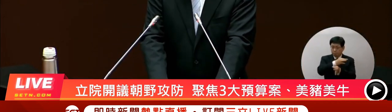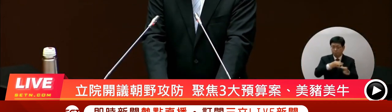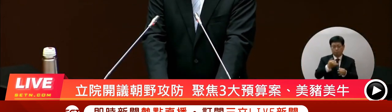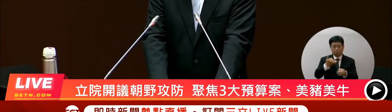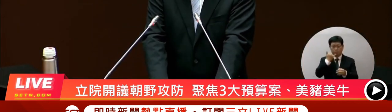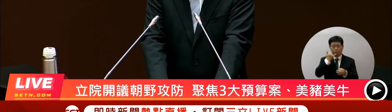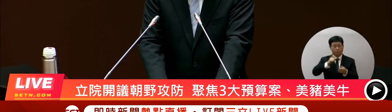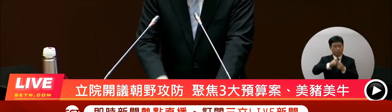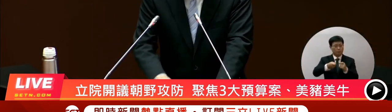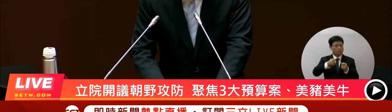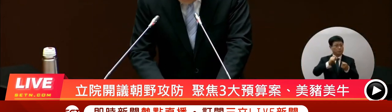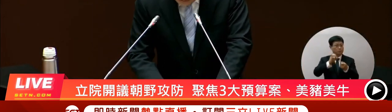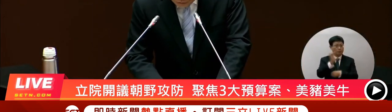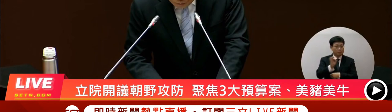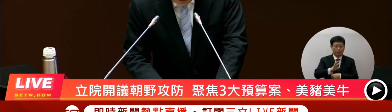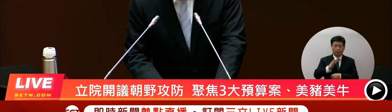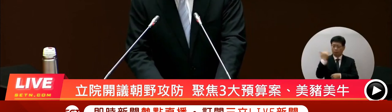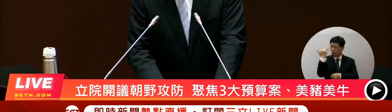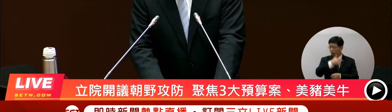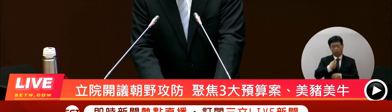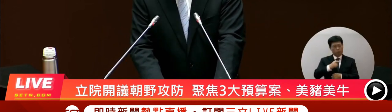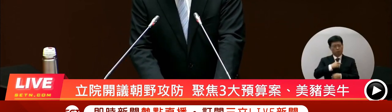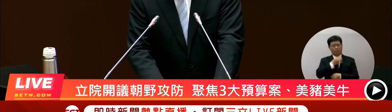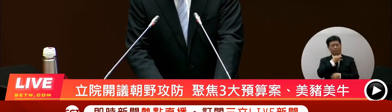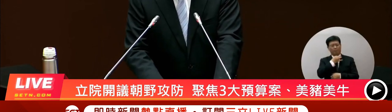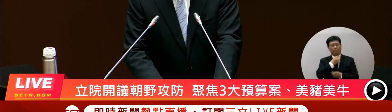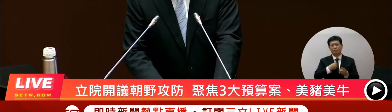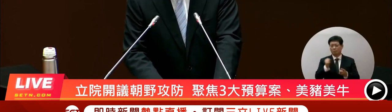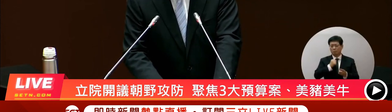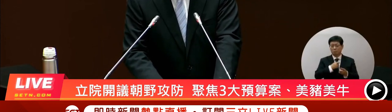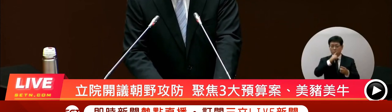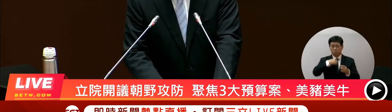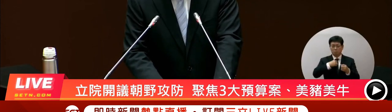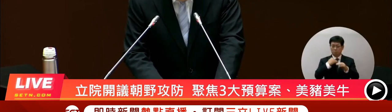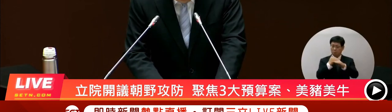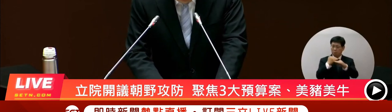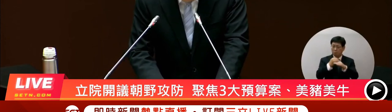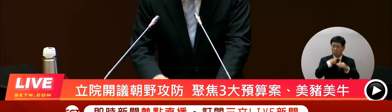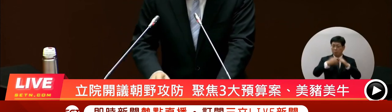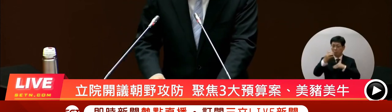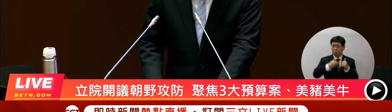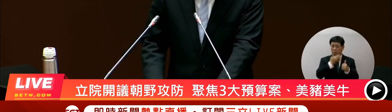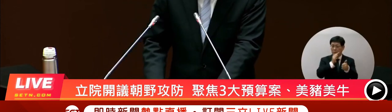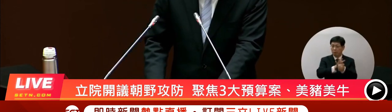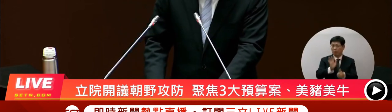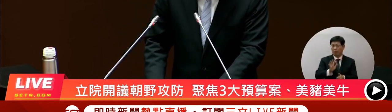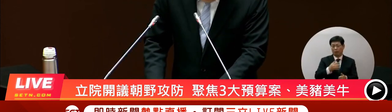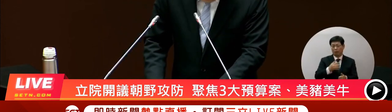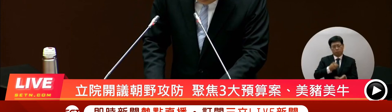免除关税，但我们又不想跟人家平等互惠。我们